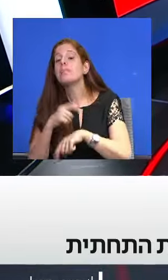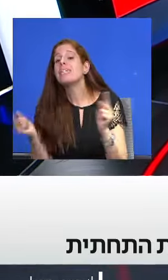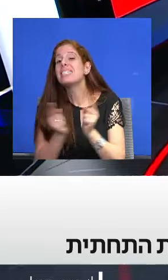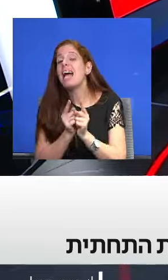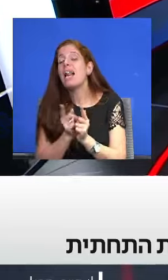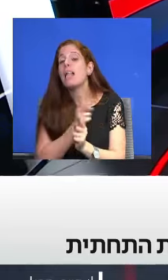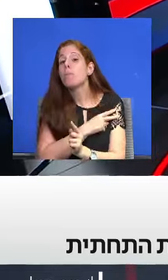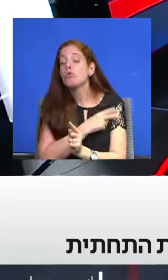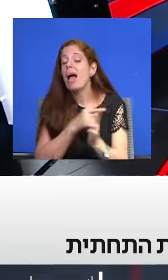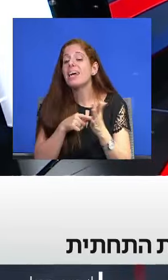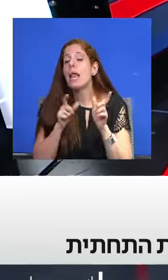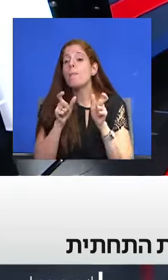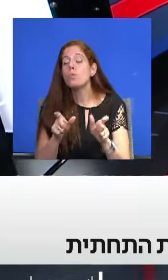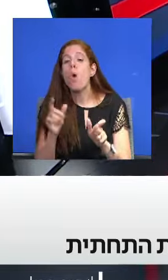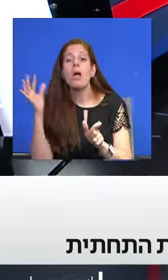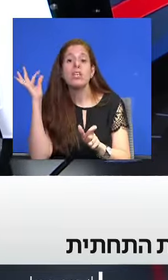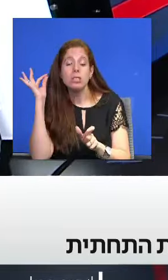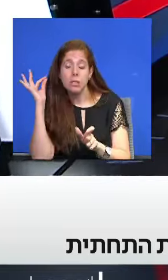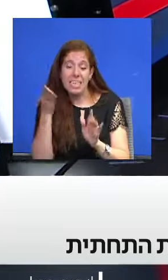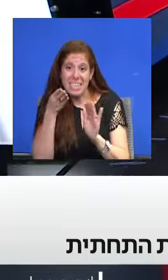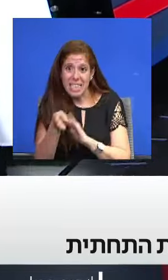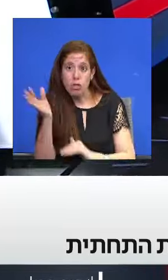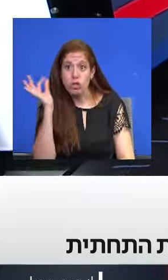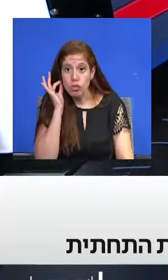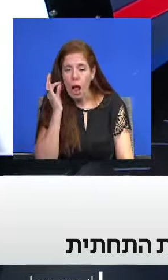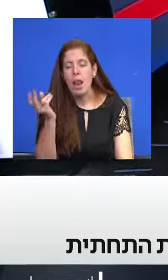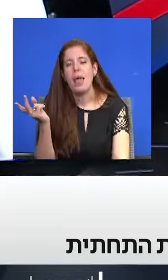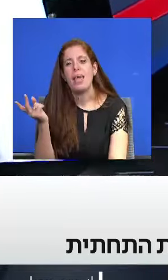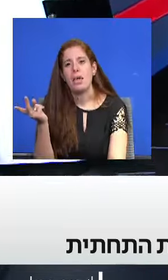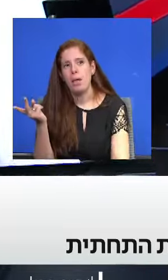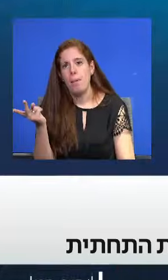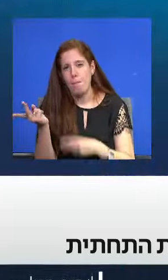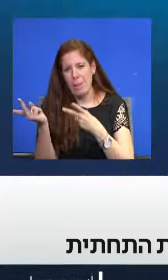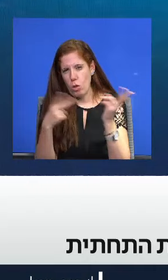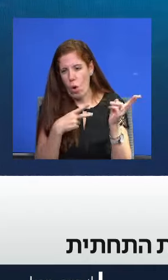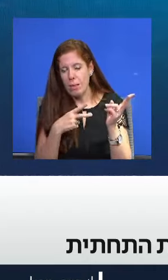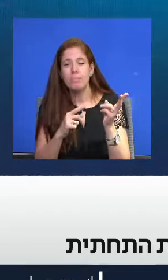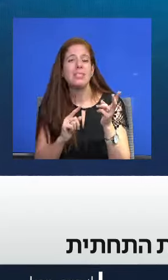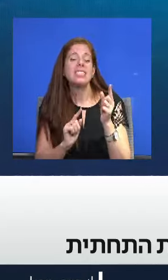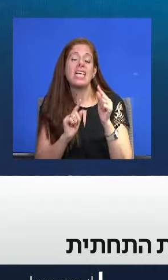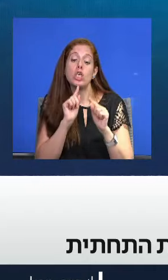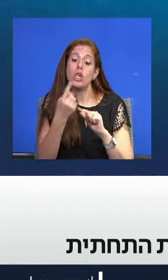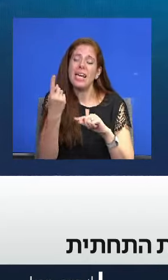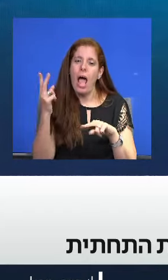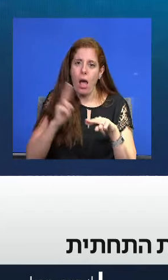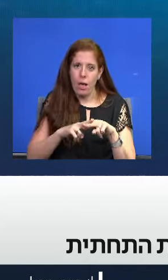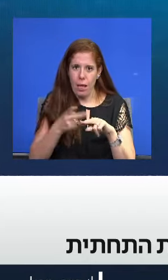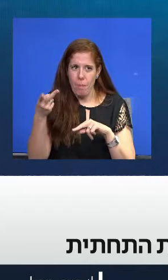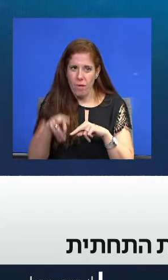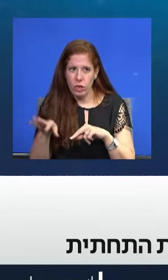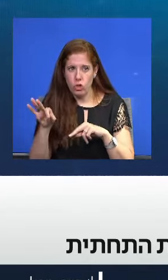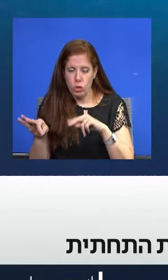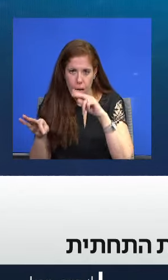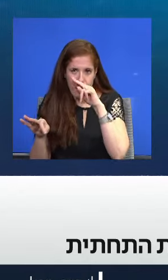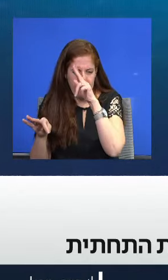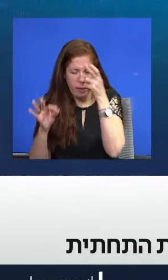שם על מנת למנוע גישה אל תוך בית החולים. זה קורה, צריך להגיד, ממש שנה אחרי מותה של מסע המיני, אותה צעירה שהמוות שלה